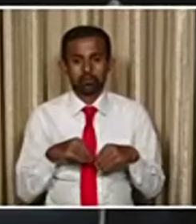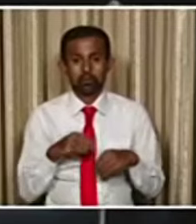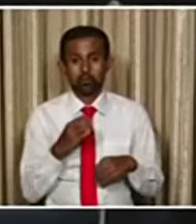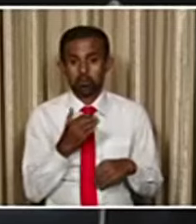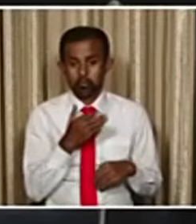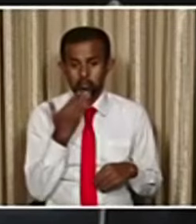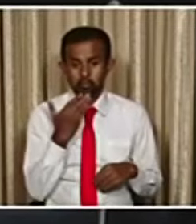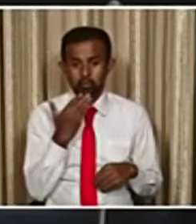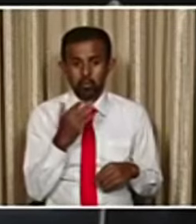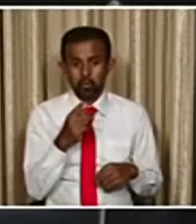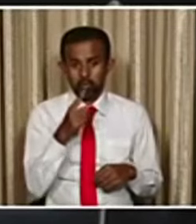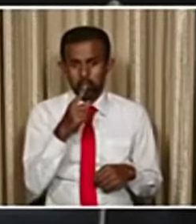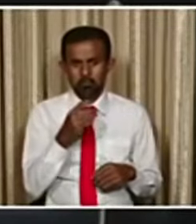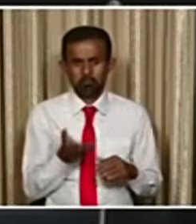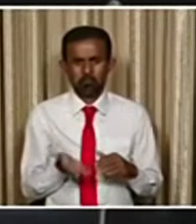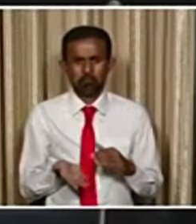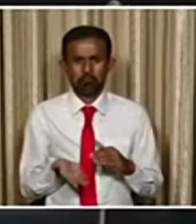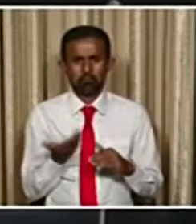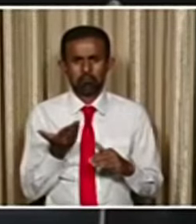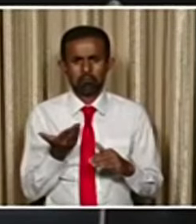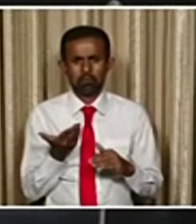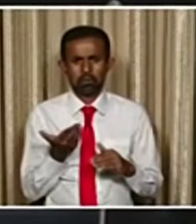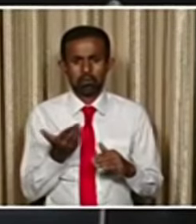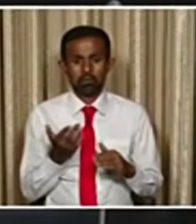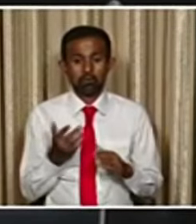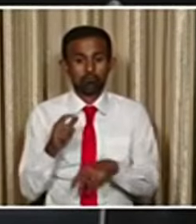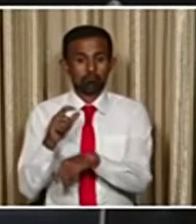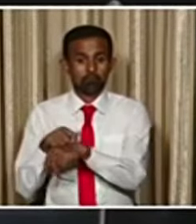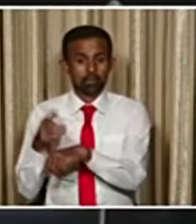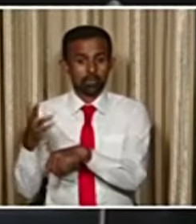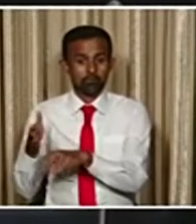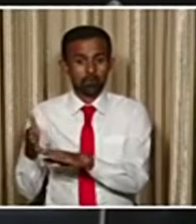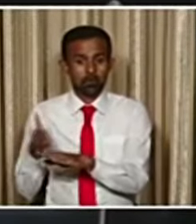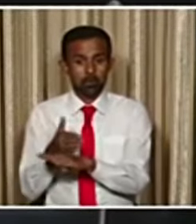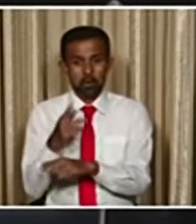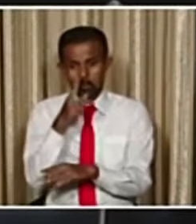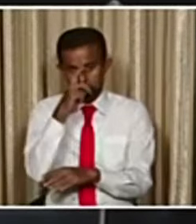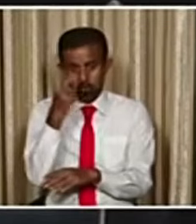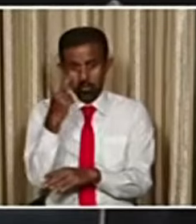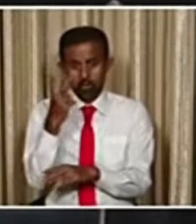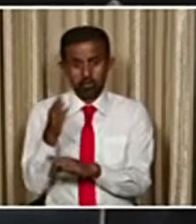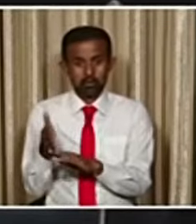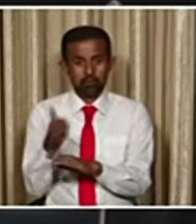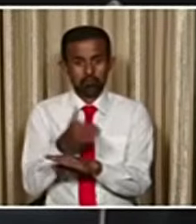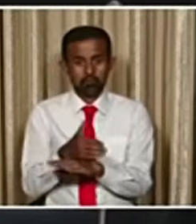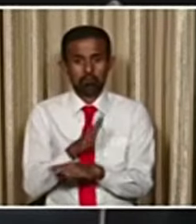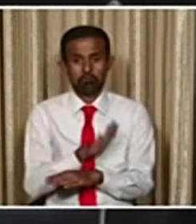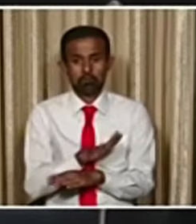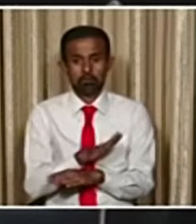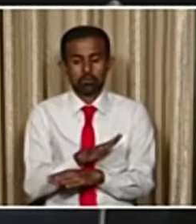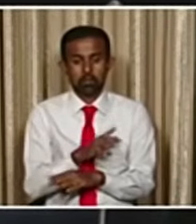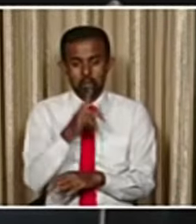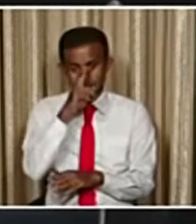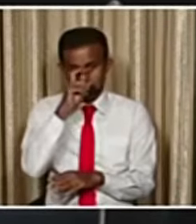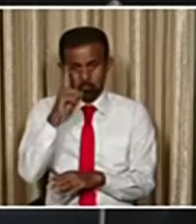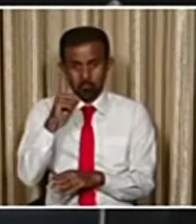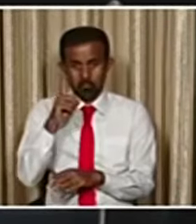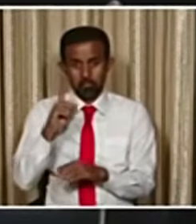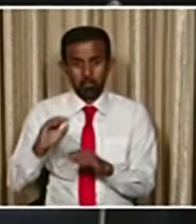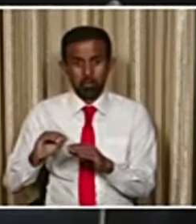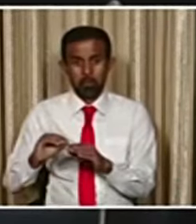ಪುಲುವಂ ಬೆಣ್ಣೆ ಮಾಸ ವಡಿಮ ಉಣೋ ಏ ದೂರ ಕಾಲೆ ಕುತ್ತುವೆನ್ನಟ ಪೆರ ಮಾಸ ದೇಹಗಟ ಪೆರ ಸಹ ಮಾಸ